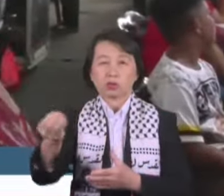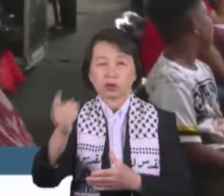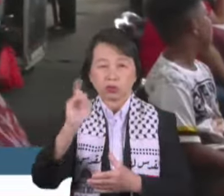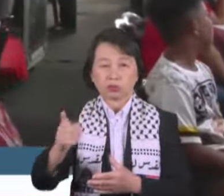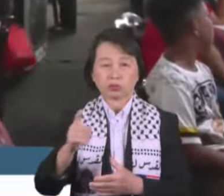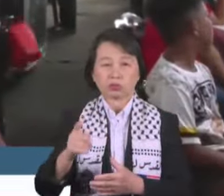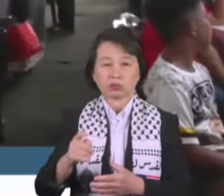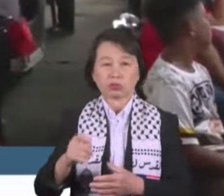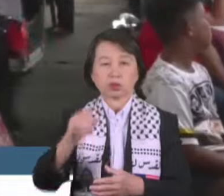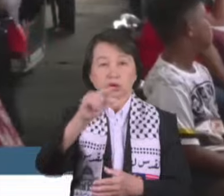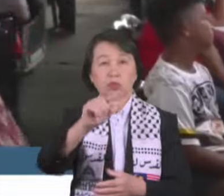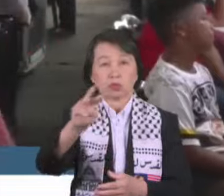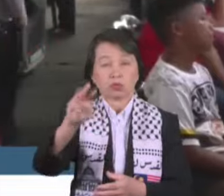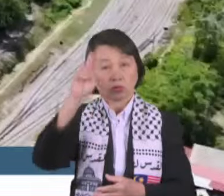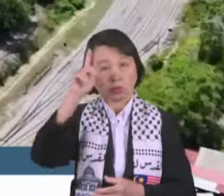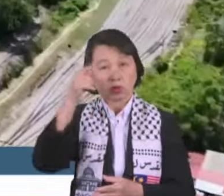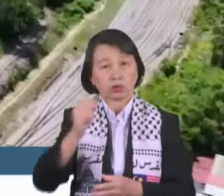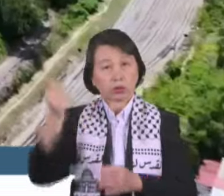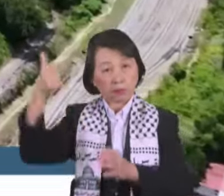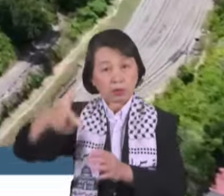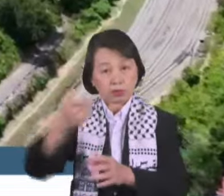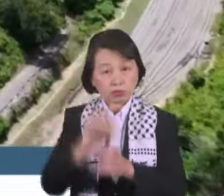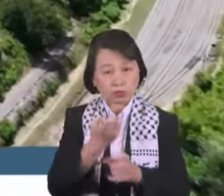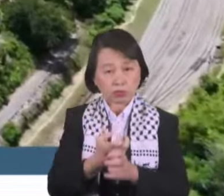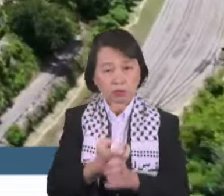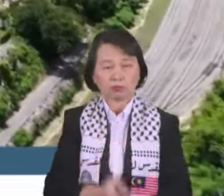Gua Musang. Nak pang minyak ke.